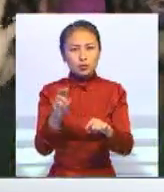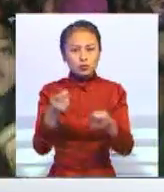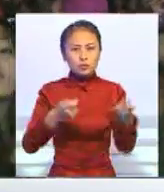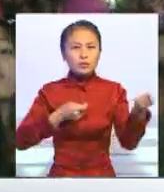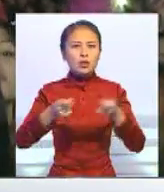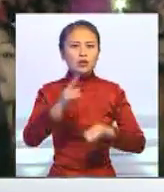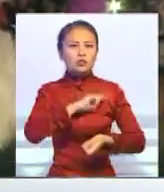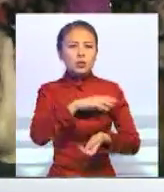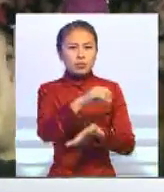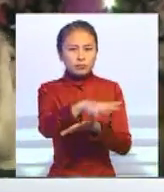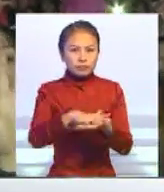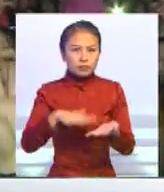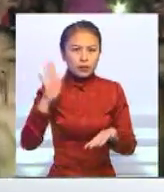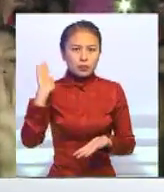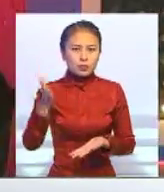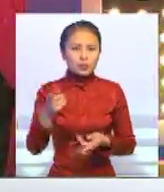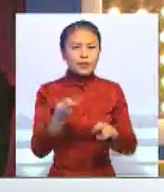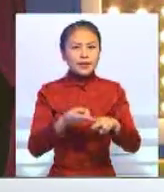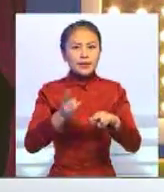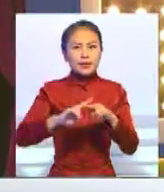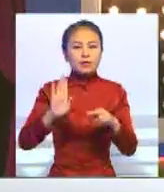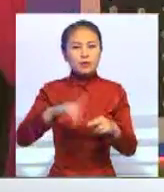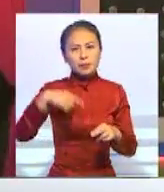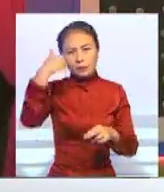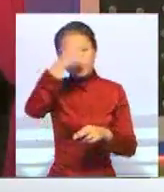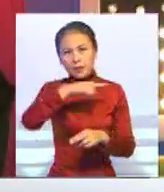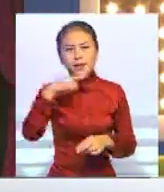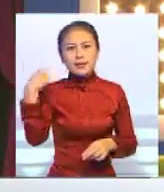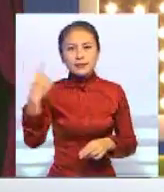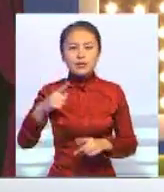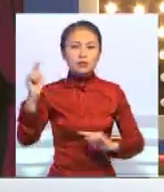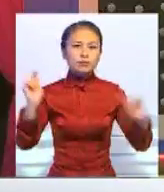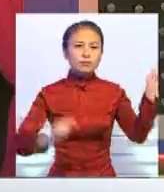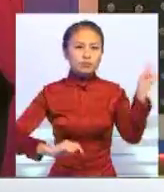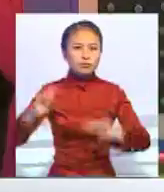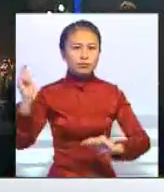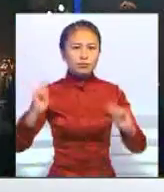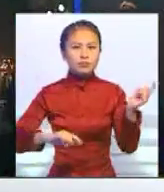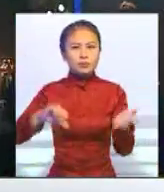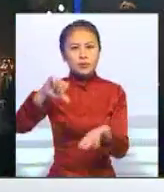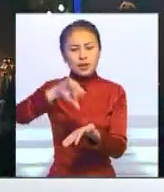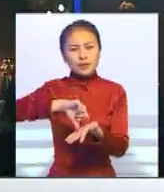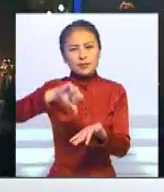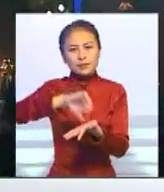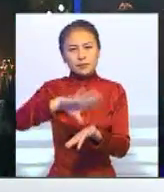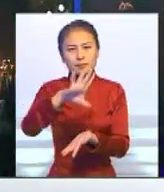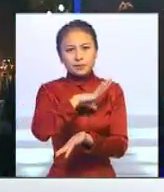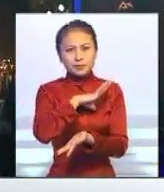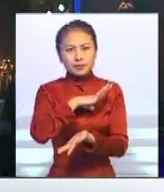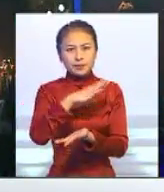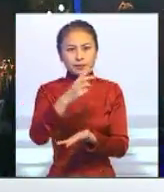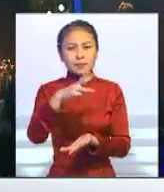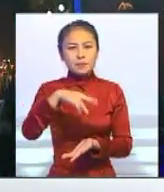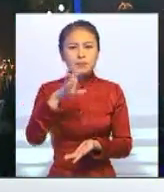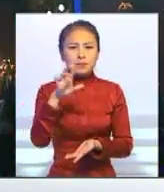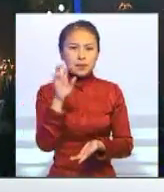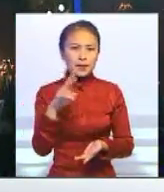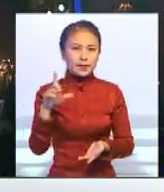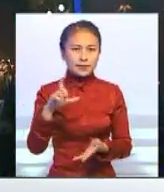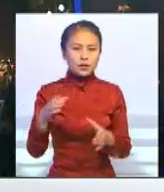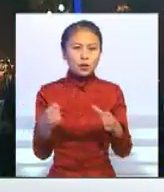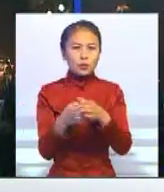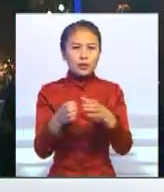атқарылар жұмыстардың бар екенін жеткізді. Бұл күні елімізбен қатар ресейлік эстрада жұлдыздары сахнада әннен шашу шашты. Әсіресе